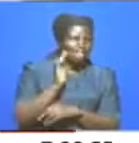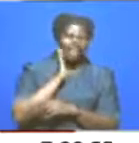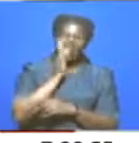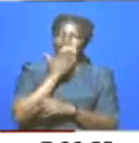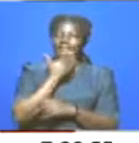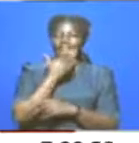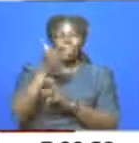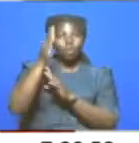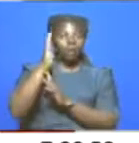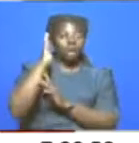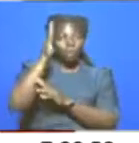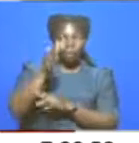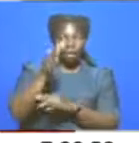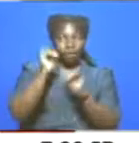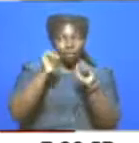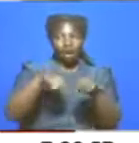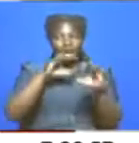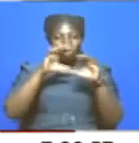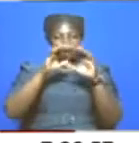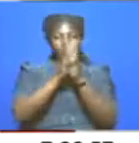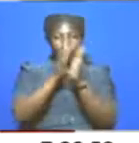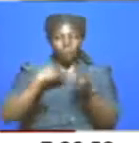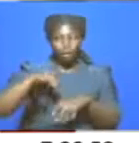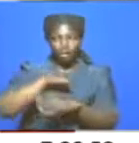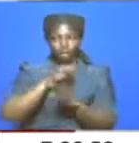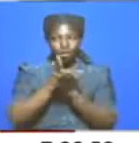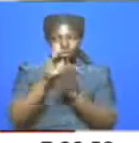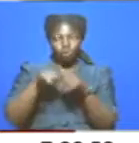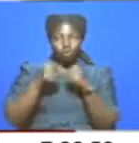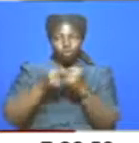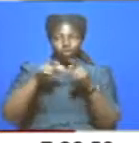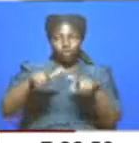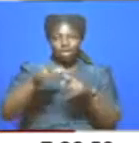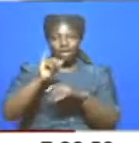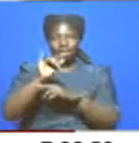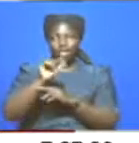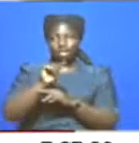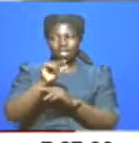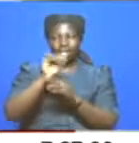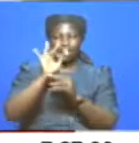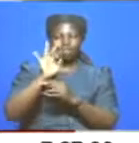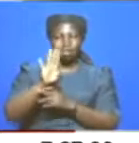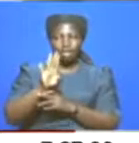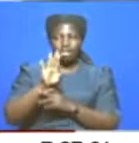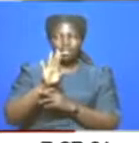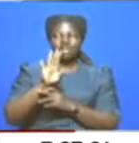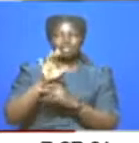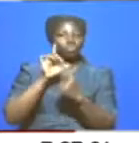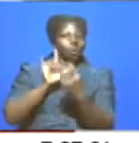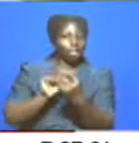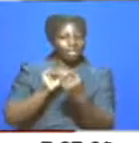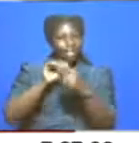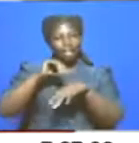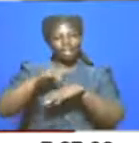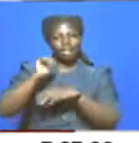akipenda, unaweza kuwasiliana nasi kwenye mitandao ya kijamii, Instagram, Facebook, Twitter @AhmedJumabalo na vile